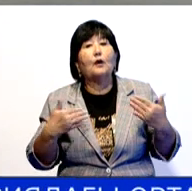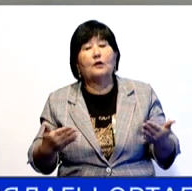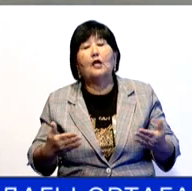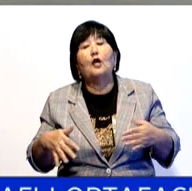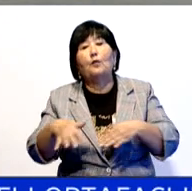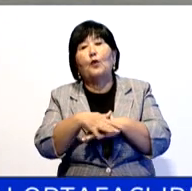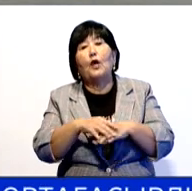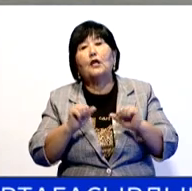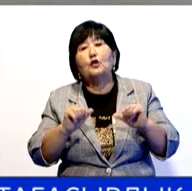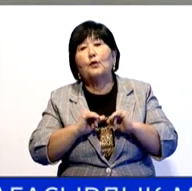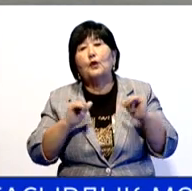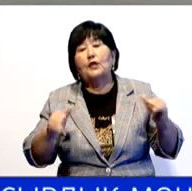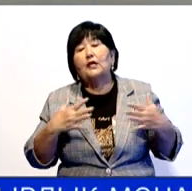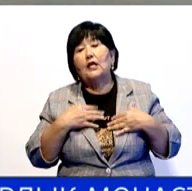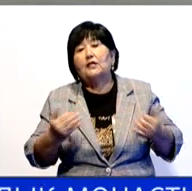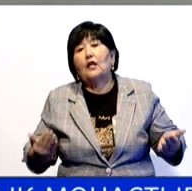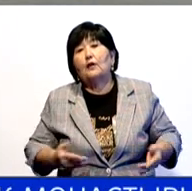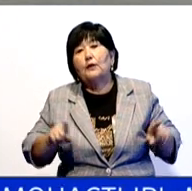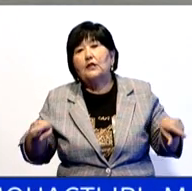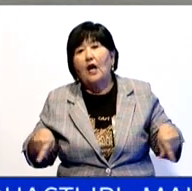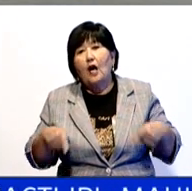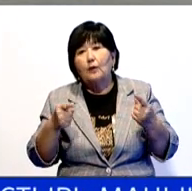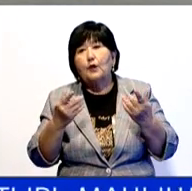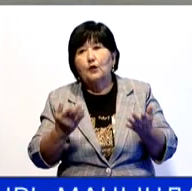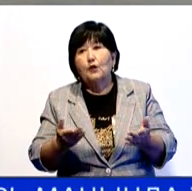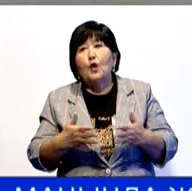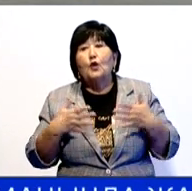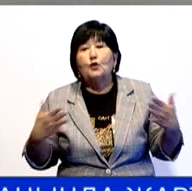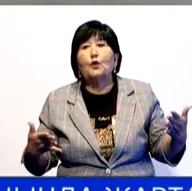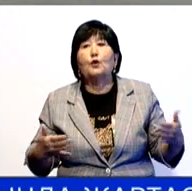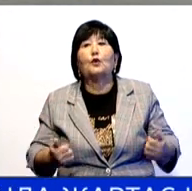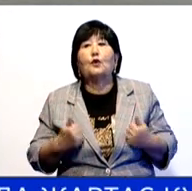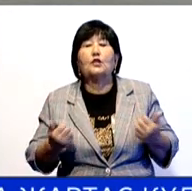дамытуға, салауатты өмір салтын қалыптастыруға зор үлеспен шақырамын.